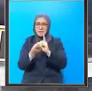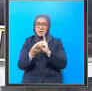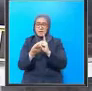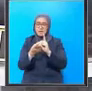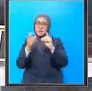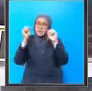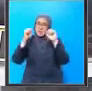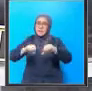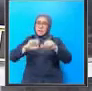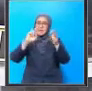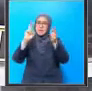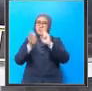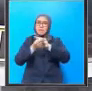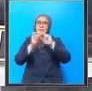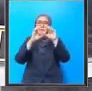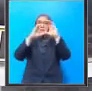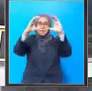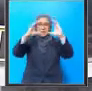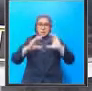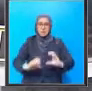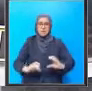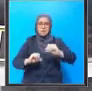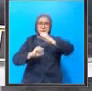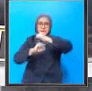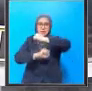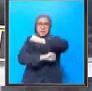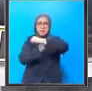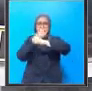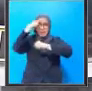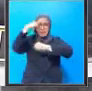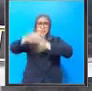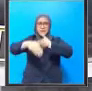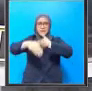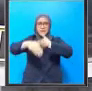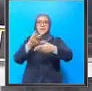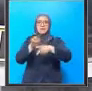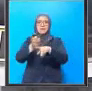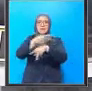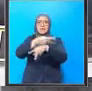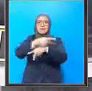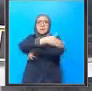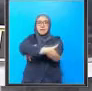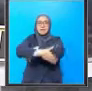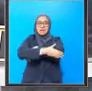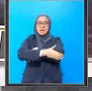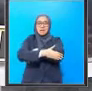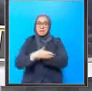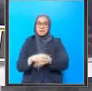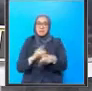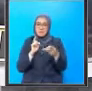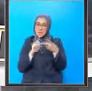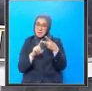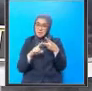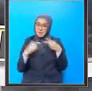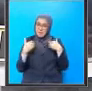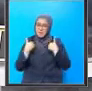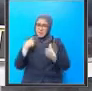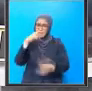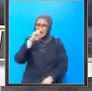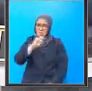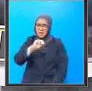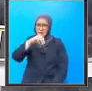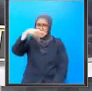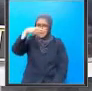pemboleh ubah strategik untuk memacu produktiviti negara. Adakah MPC